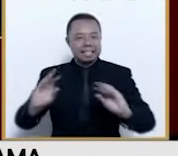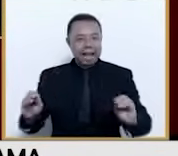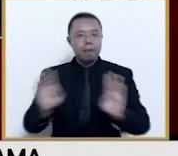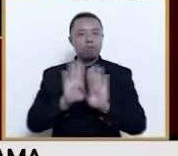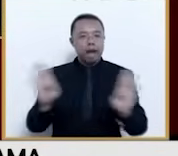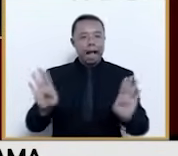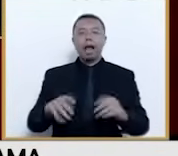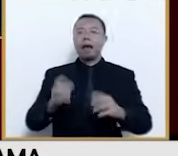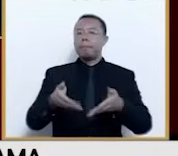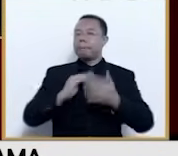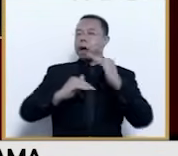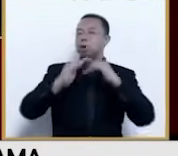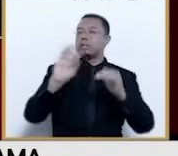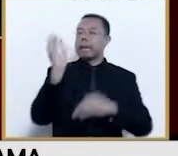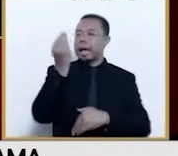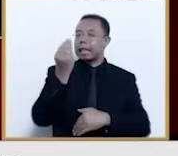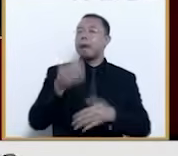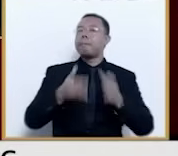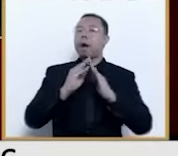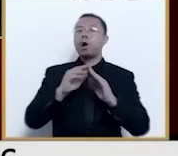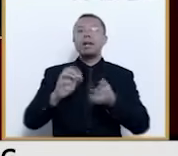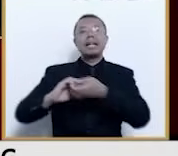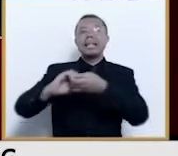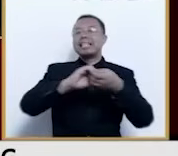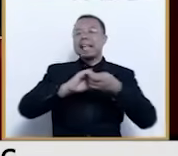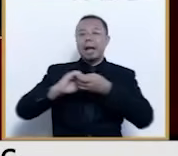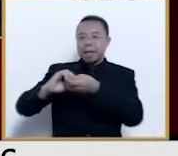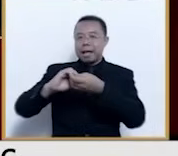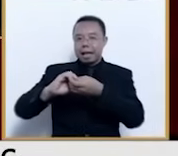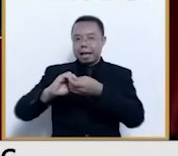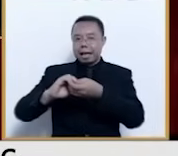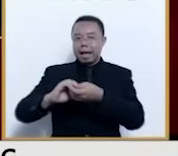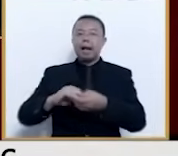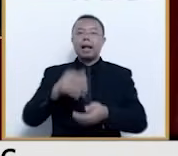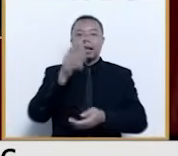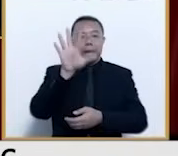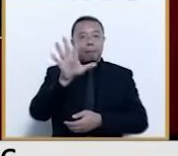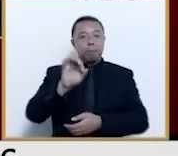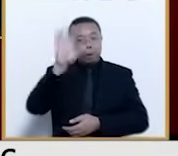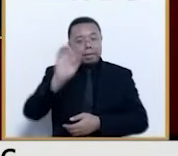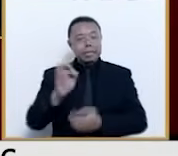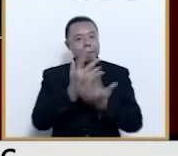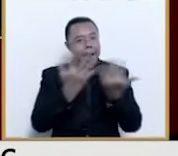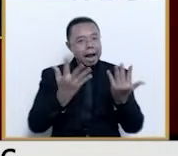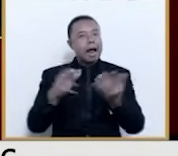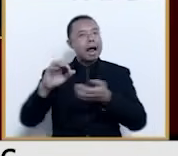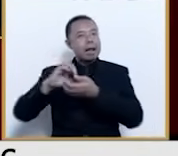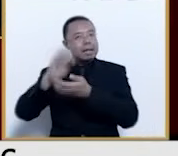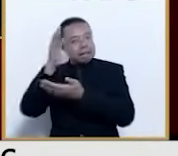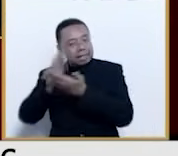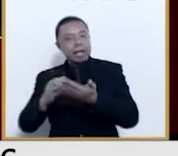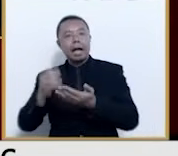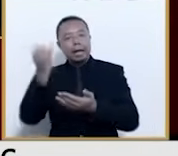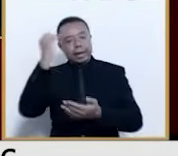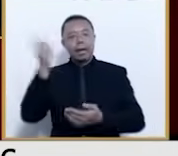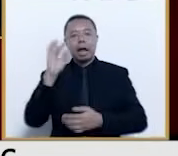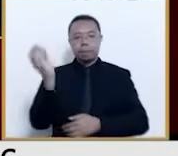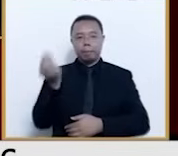Jakarta adalah membangun dengan kolaboratif, setengahnya ide warga, setengahnya ide pemimpin.